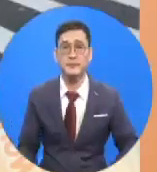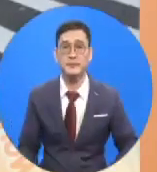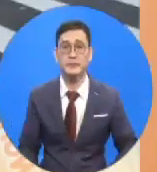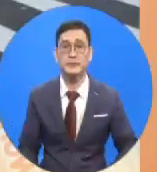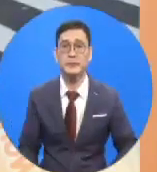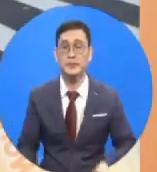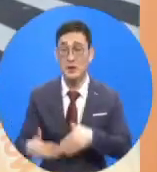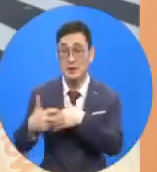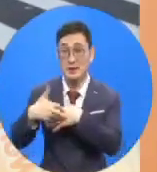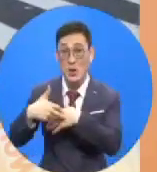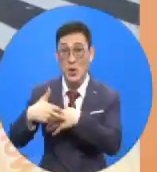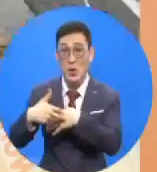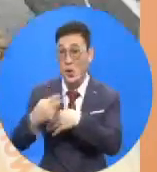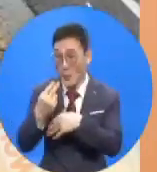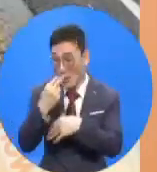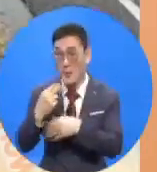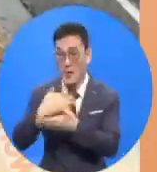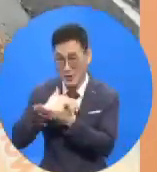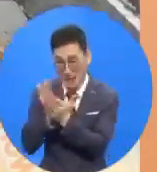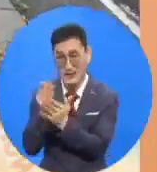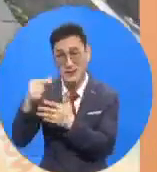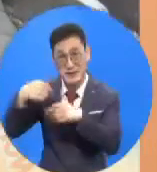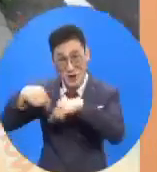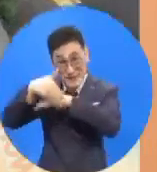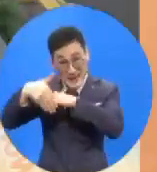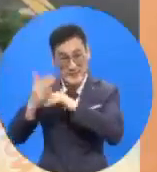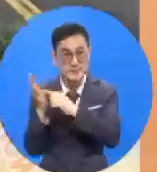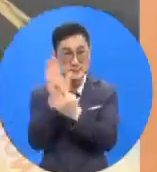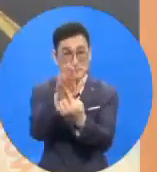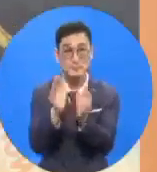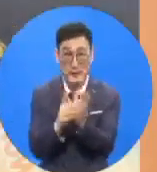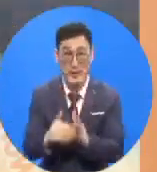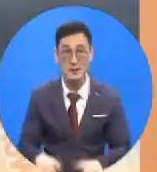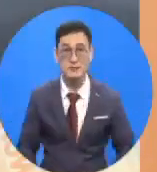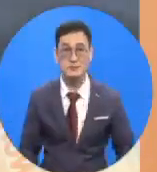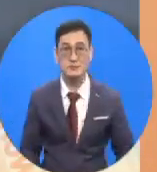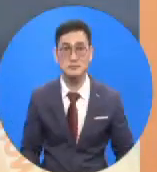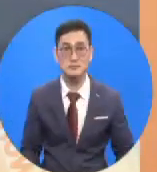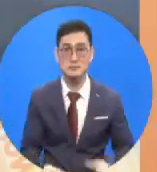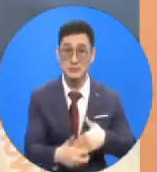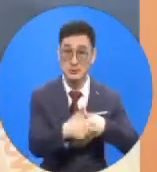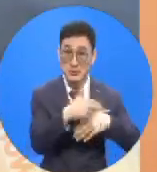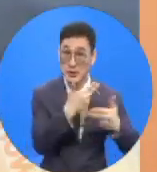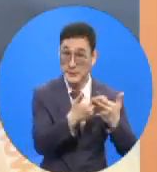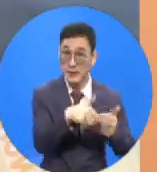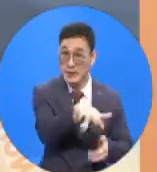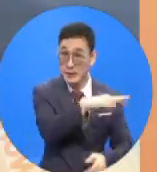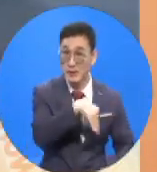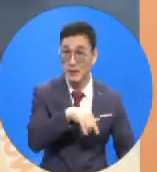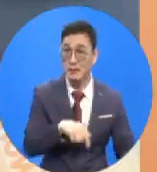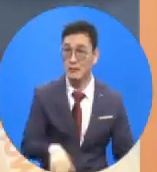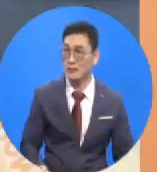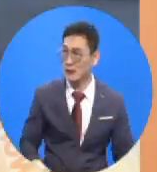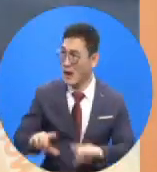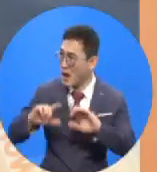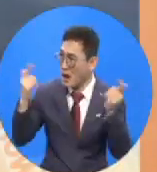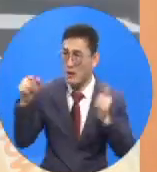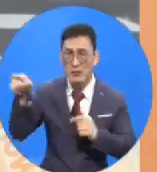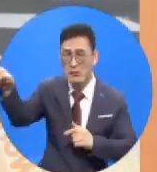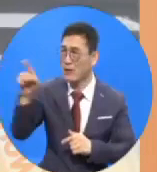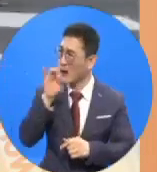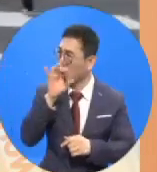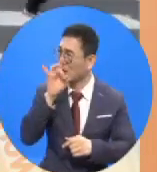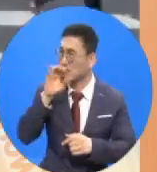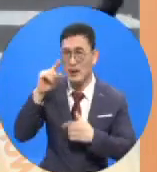찾아 게 대한 어릴 봄 이라든지 몇가지 중요한 정책을 발표했습니다 이에 대해서 사실은 어사 분들께서 어 이거는 안 된다고 이제